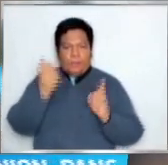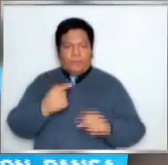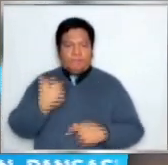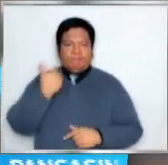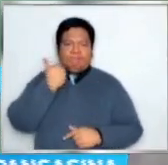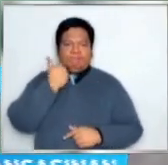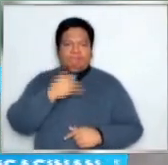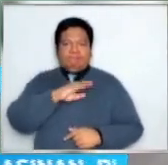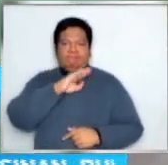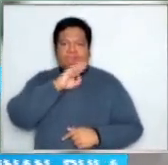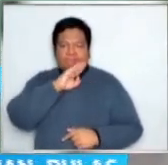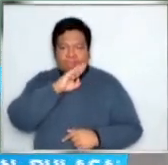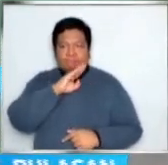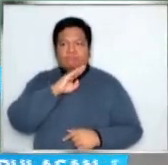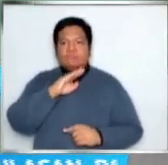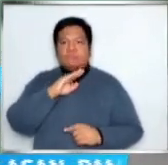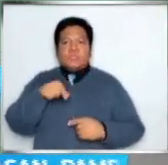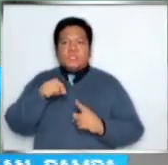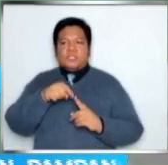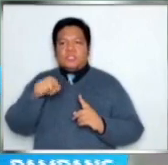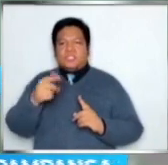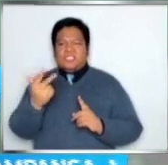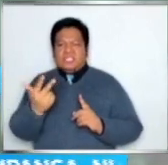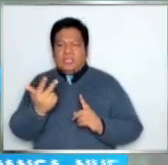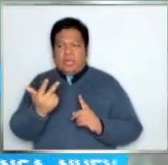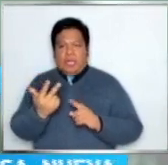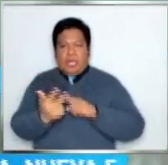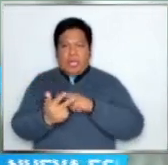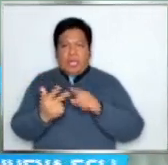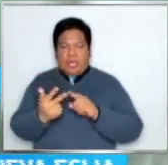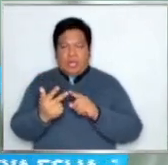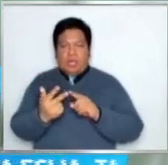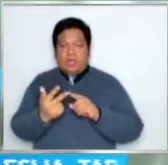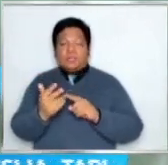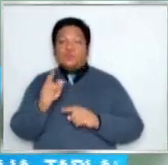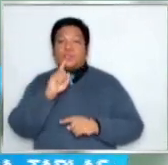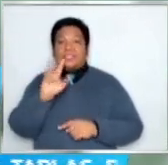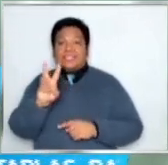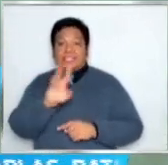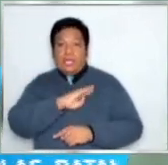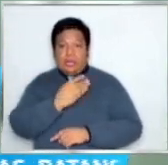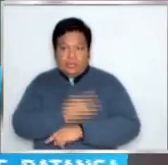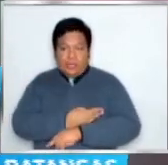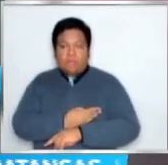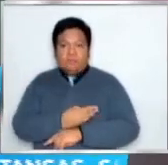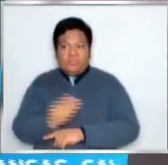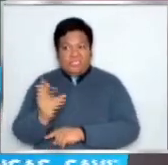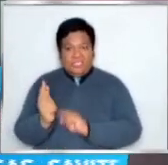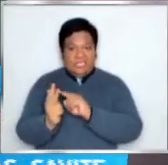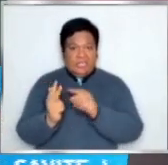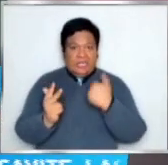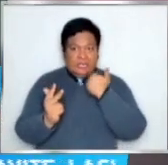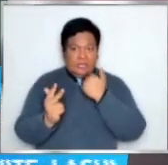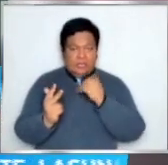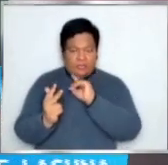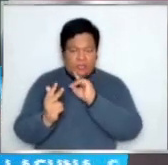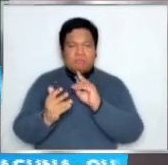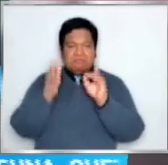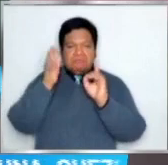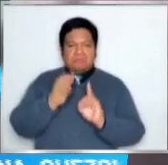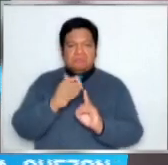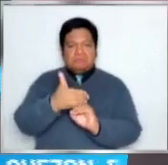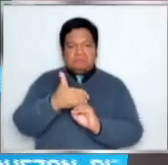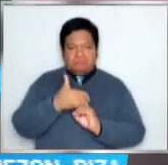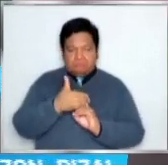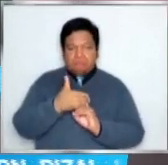mga anak. Ang pasyente ay naturukan na ng second dose ng bakuna noong September 2. Noong araw ding yon,